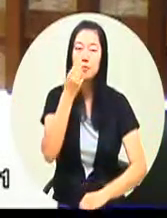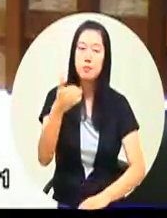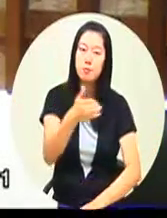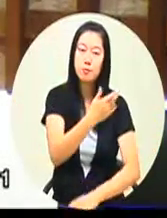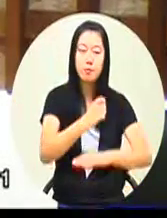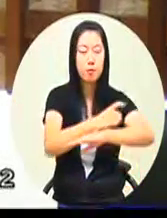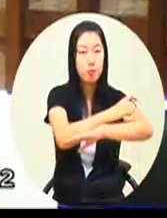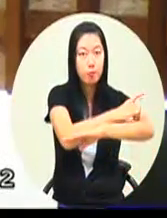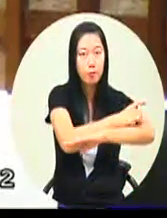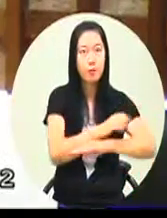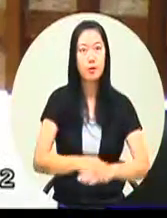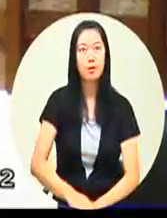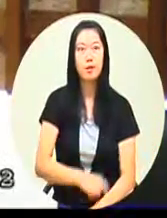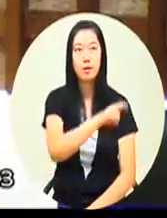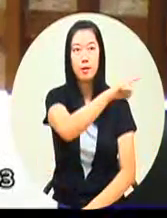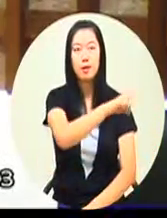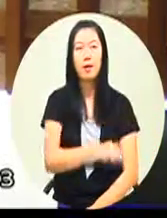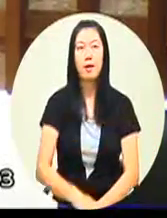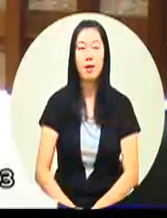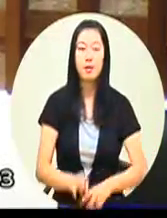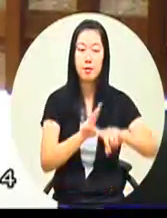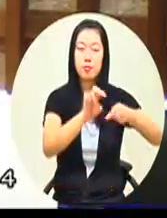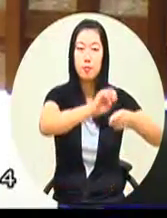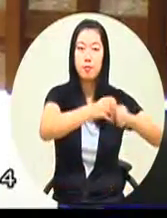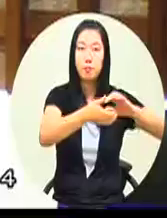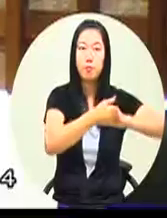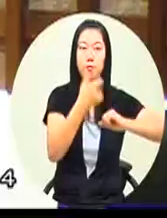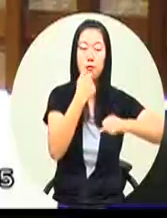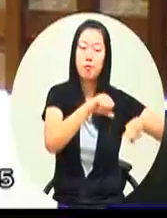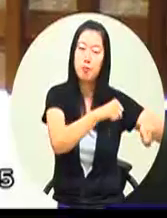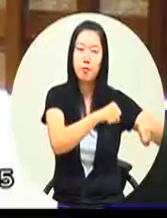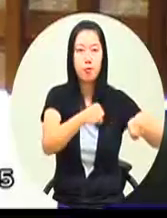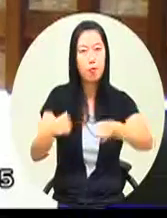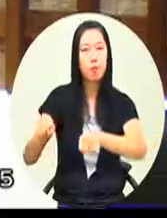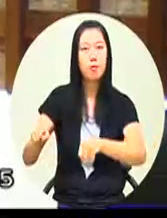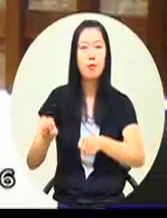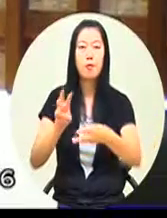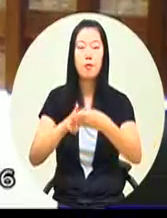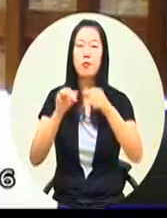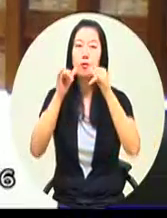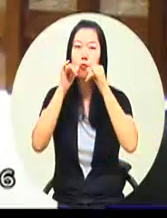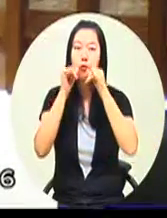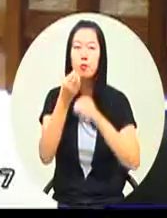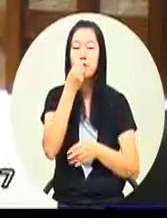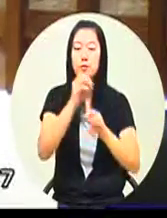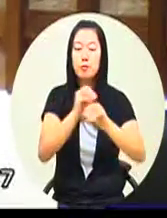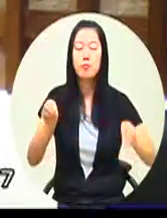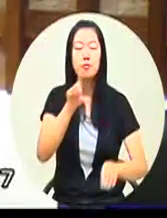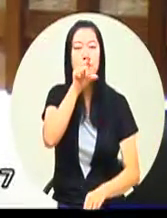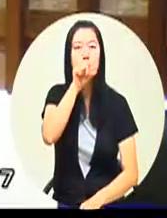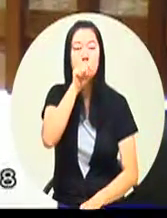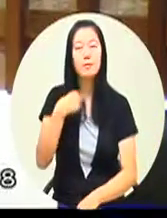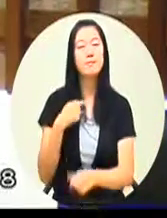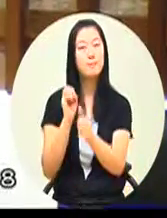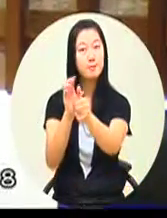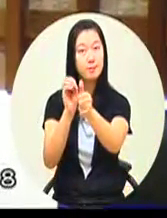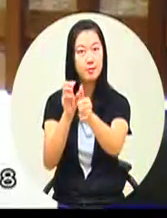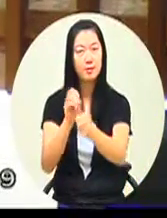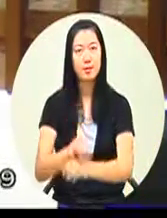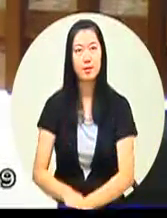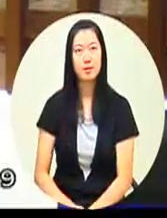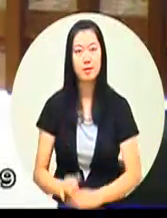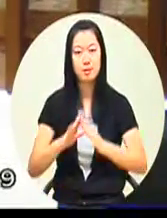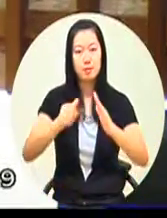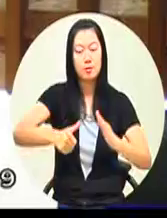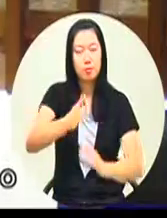会当呢啊开车骑脚踏车骑好多摆来参了食土鸡安尼啦，大家拢安尼个要求，啊市长讲